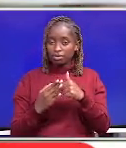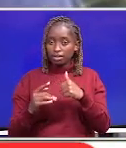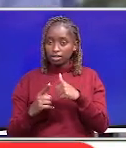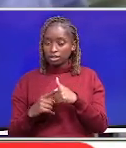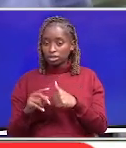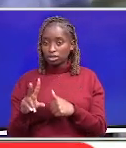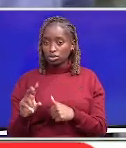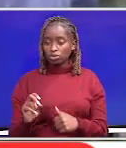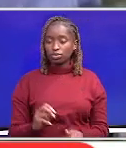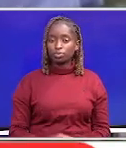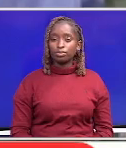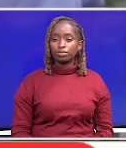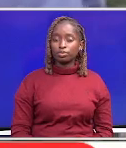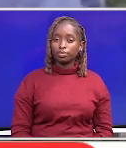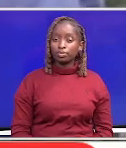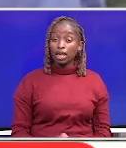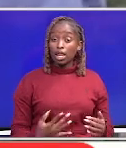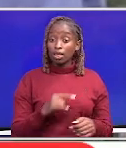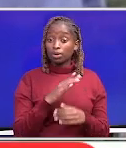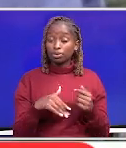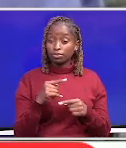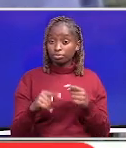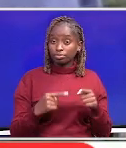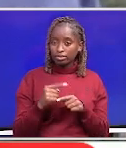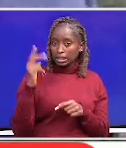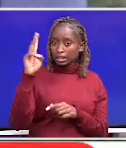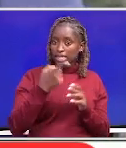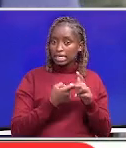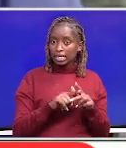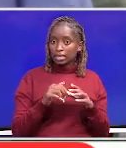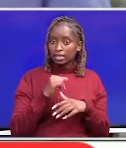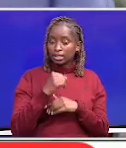1946. Hivyo mzunguko wa pili ulianza mnamo mwaka